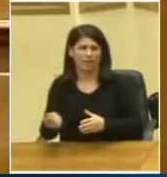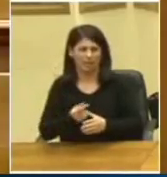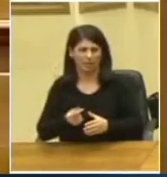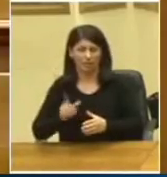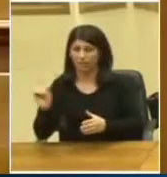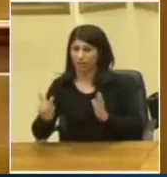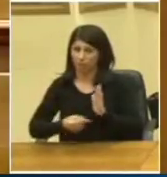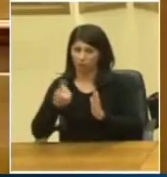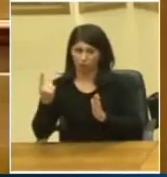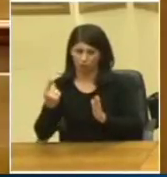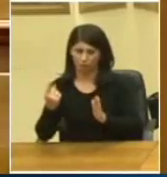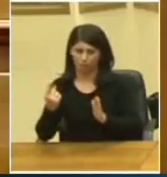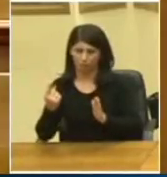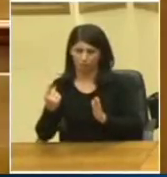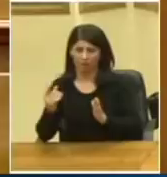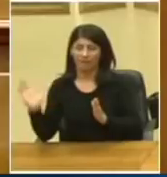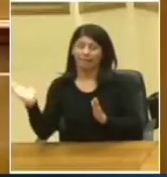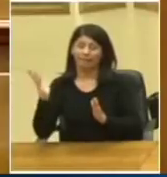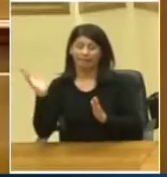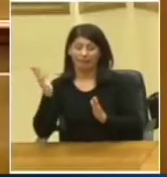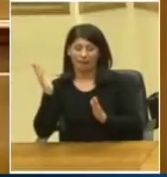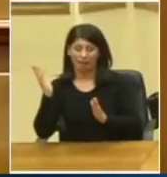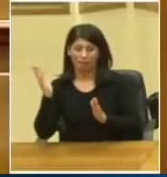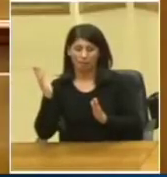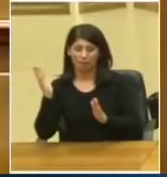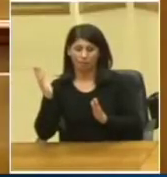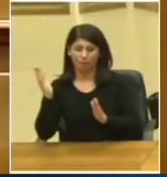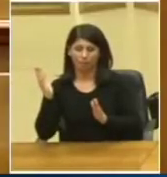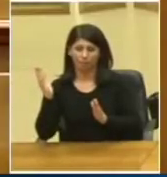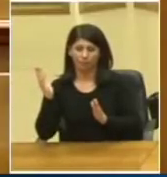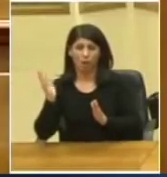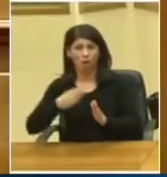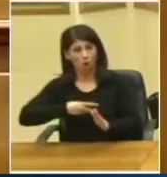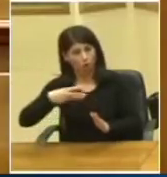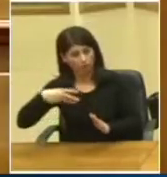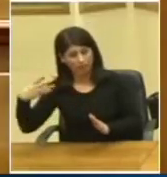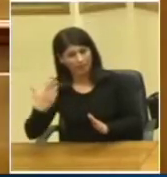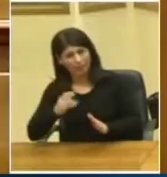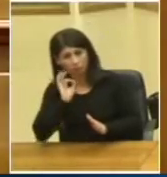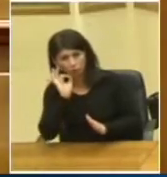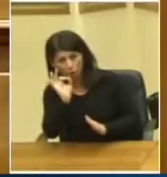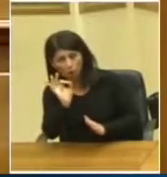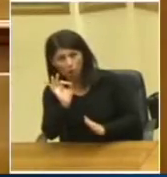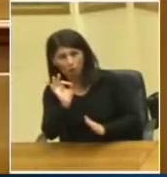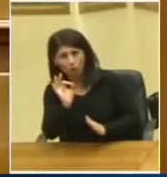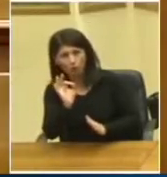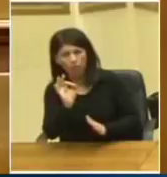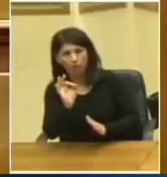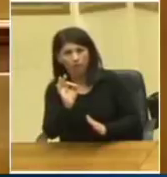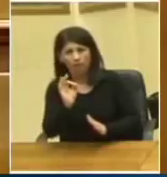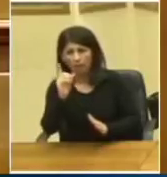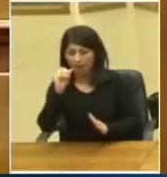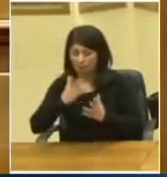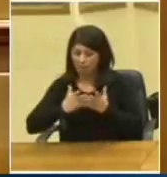φορά, ότι τάχα μου ο ΣΥΡΙΖΑ σκοπεύει να τραβήξει μια μεγάλη